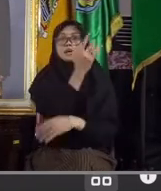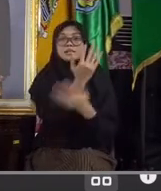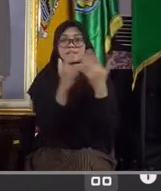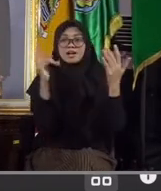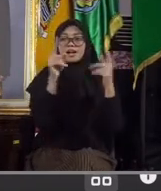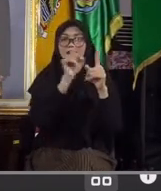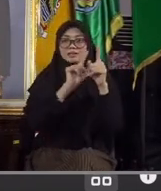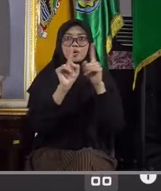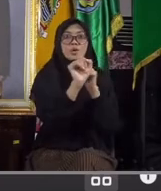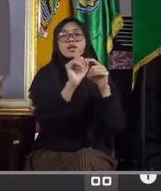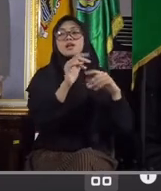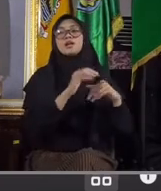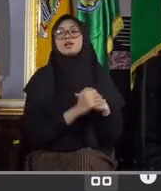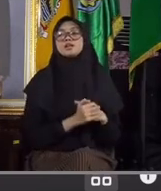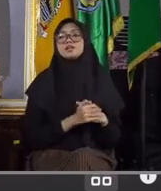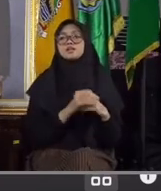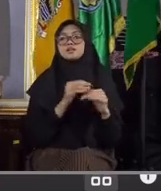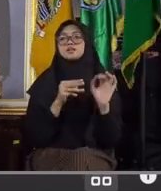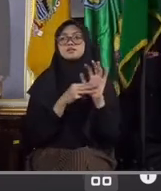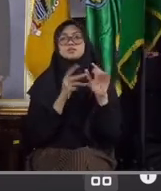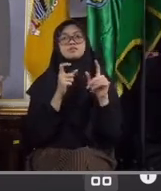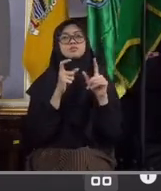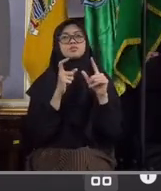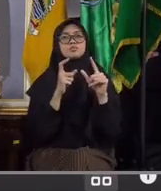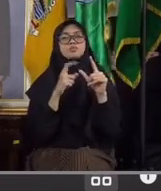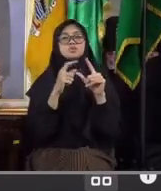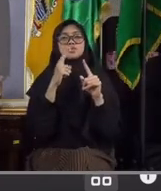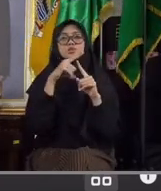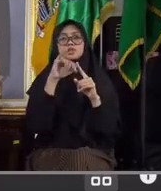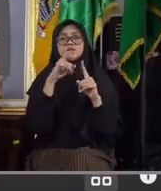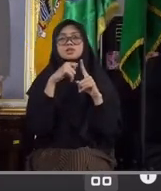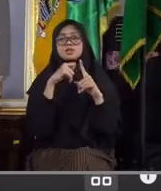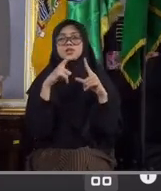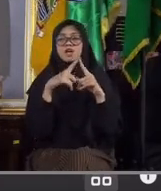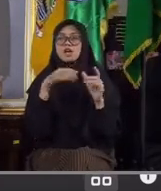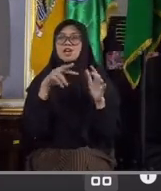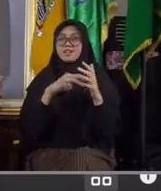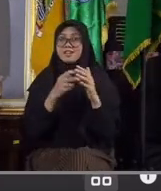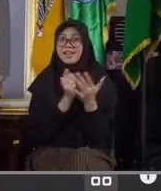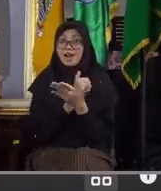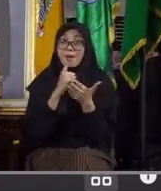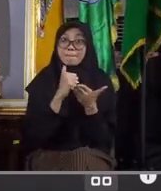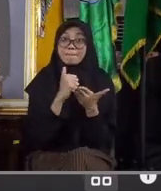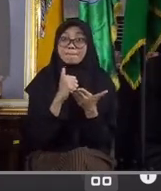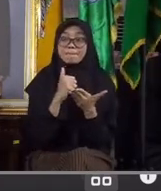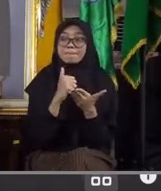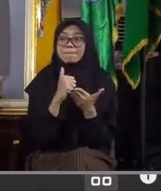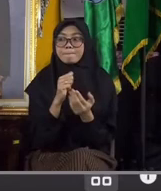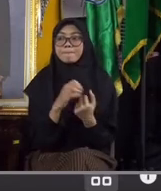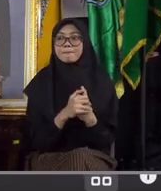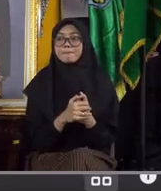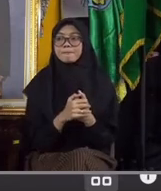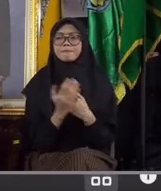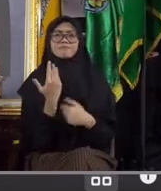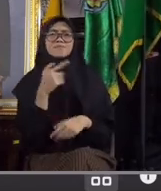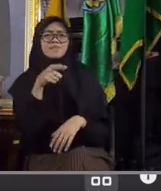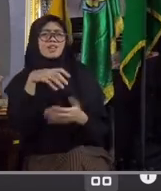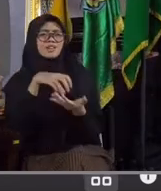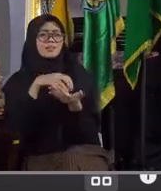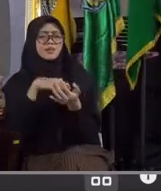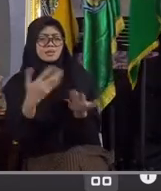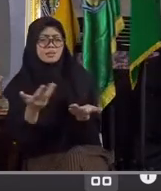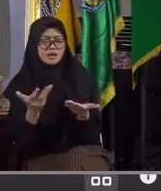dari Muspika dan komplit ya. Niku Kelurahan Budi Pak ini